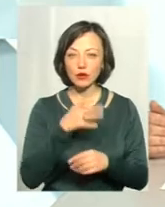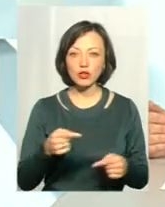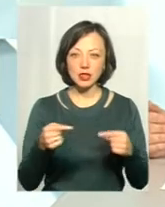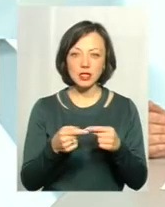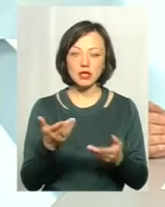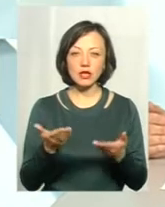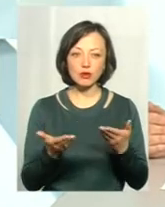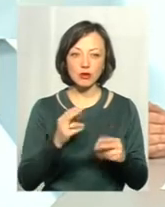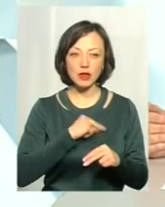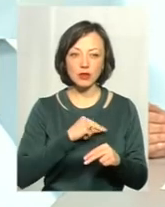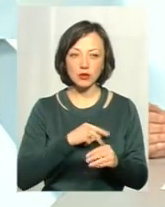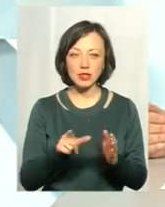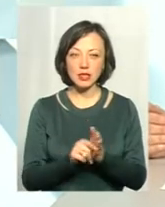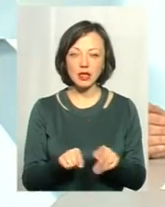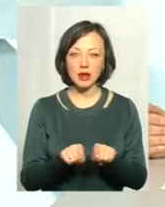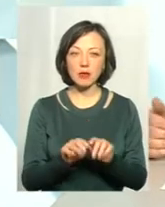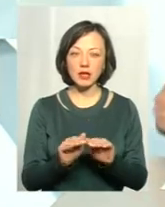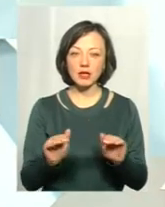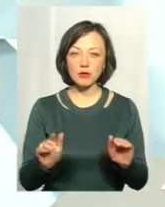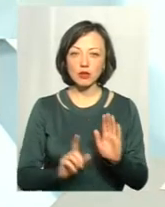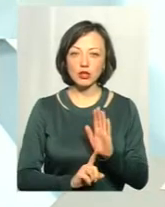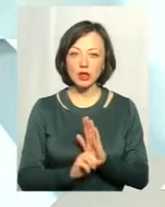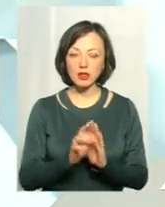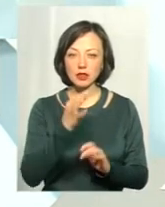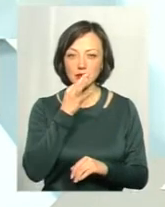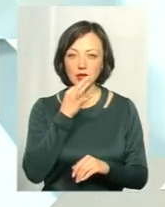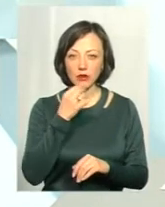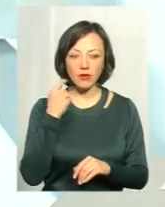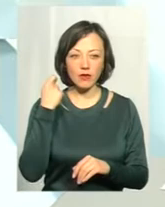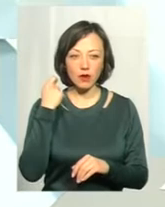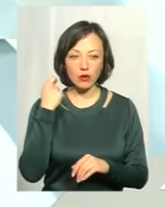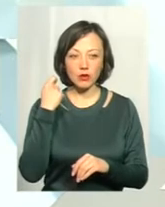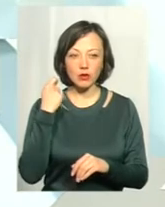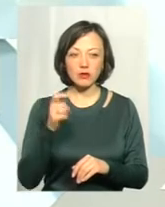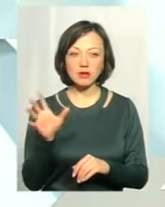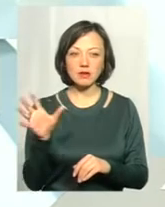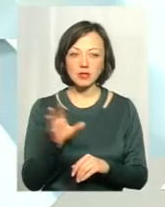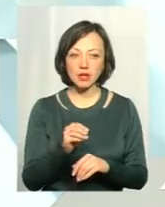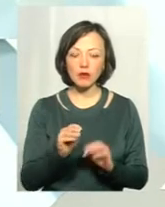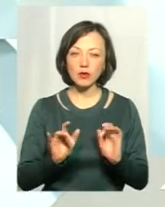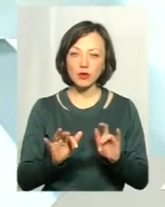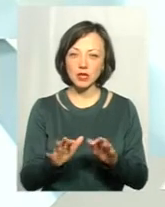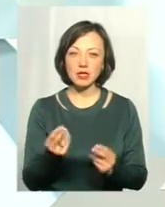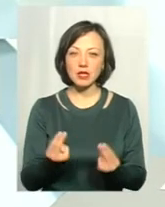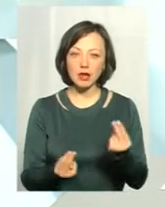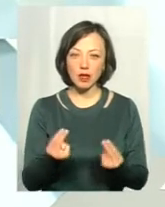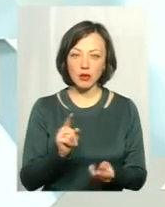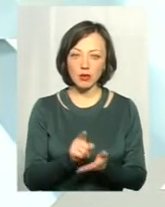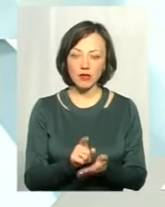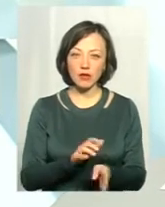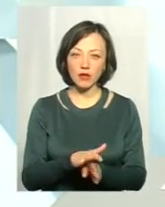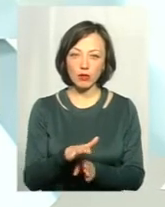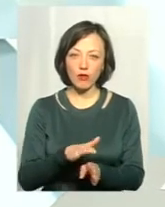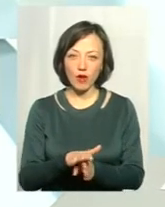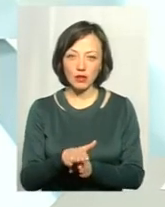ми працюємо з такими дітками, починати з раннього дитинства, все в процесі гри повинно